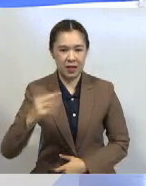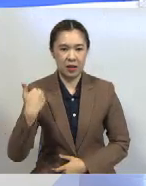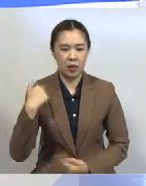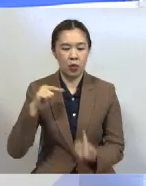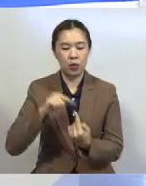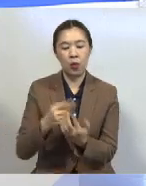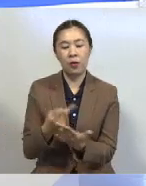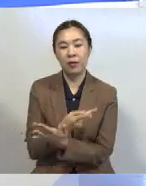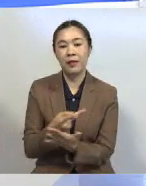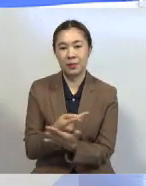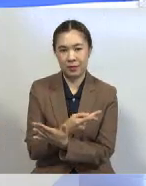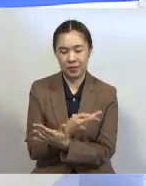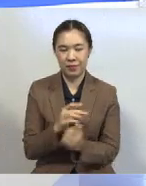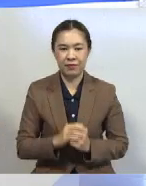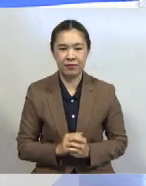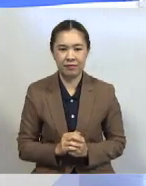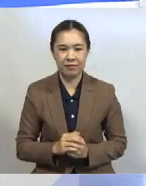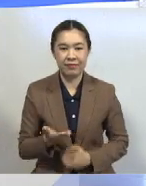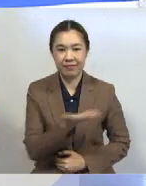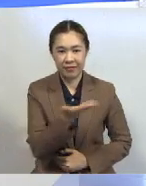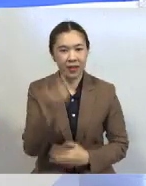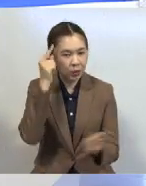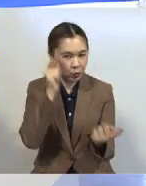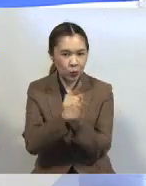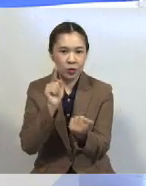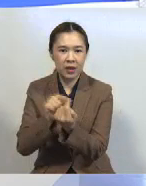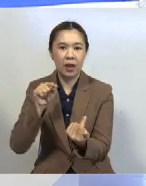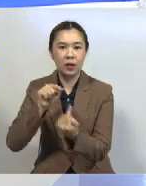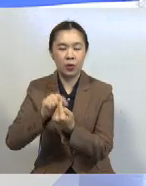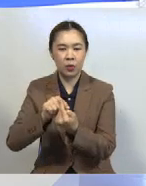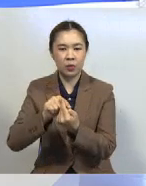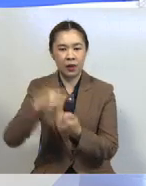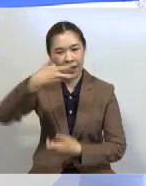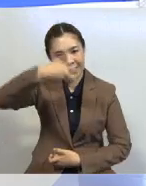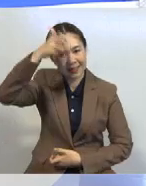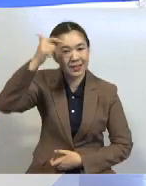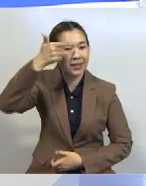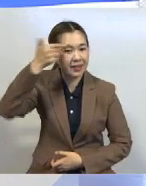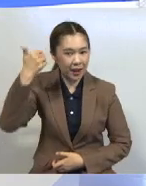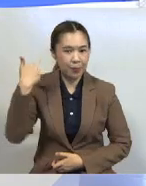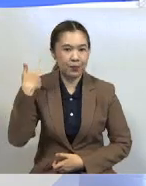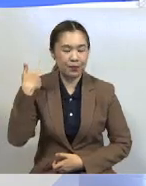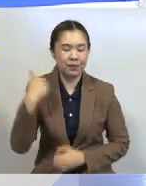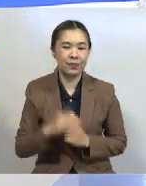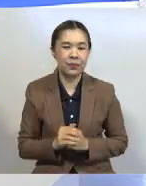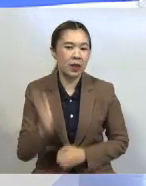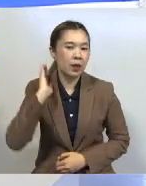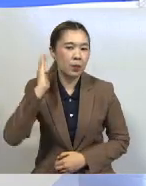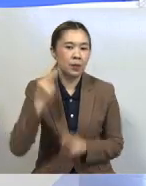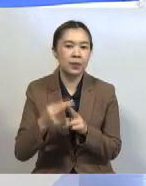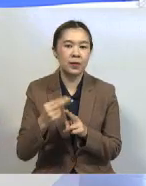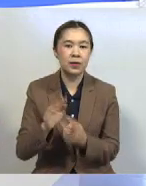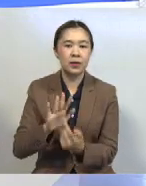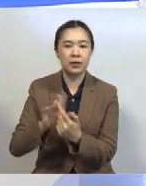กจังหวัดกาญจนบุรีหลายคนรู้จักคุณหน้าคุณตากันดีจากคดีเสือดำ ใช่คดีของคุณเปรมชัยนะคะคือ